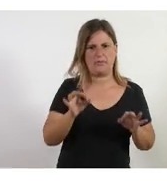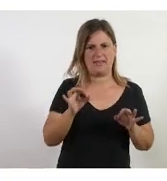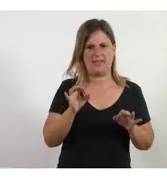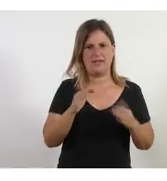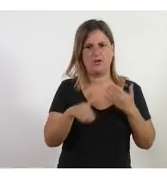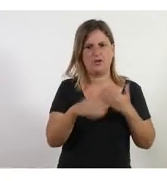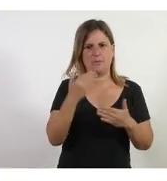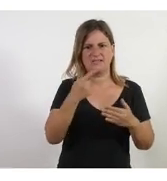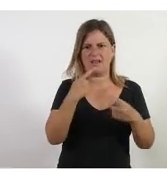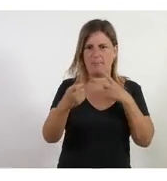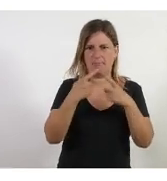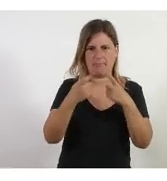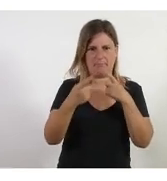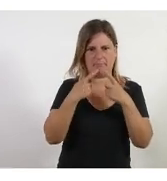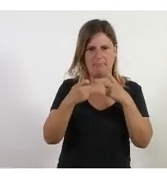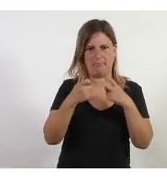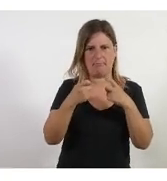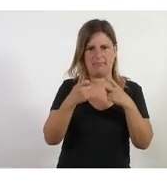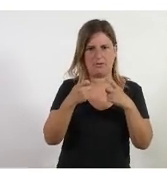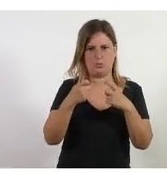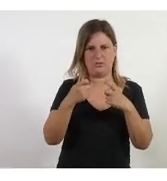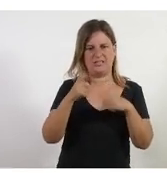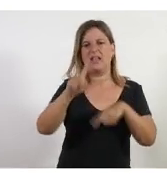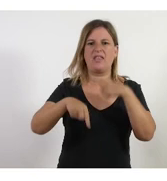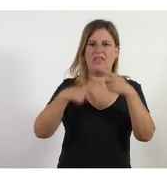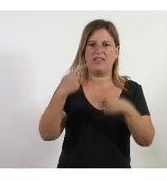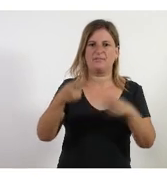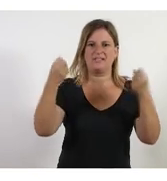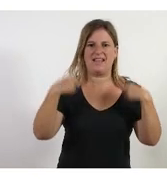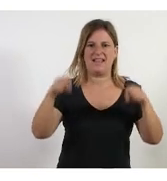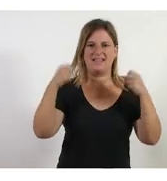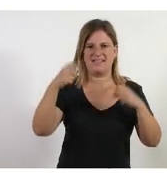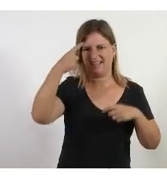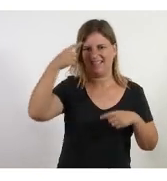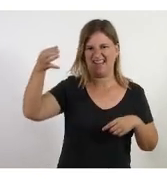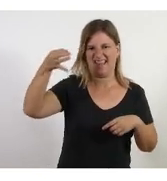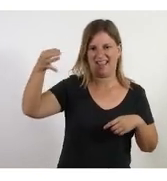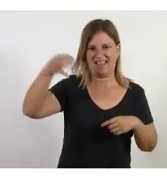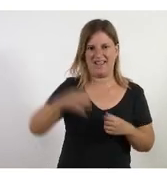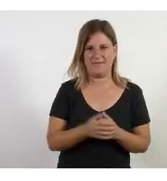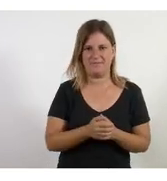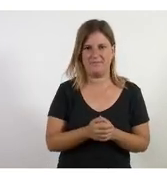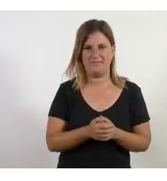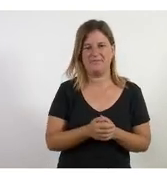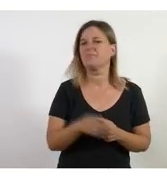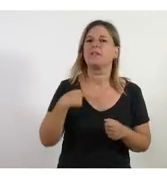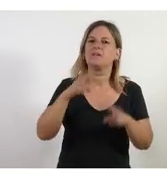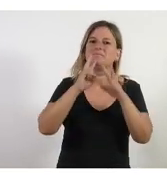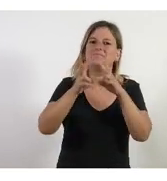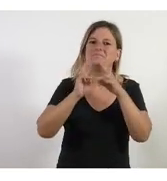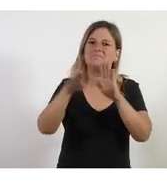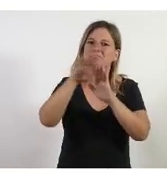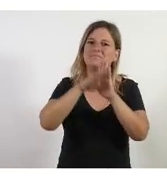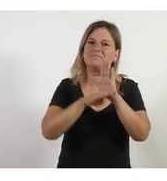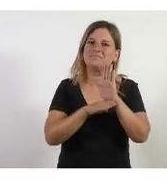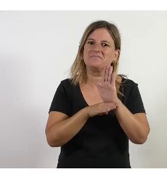començant que per tu em les diguis. preguntes i llavors jo crec que tindrem temps de fer l'exercici. Mira, jo et vaig comentant el que s'ha anat dient una mica en